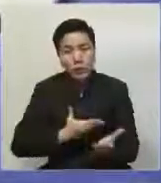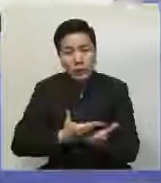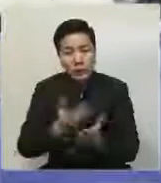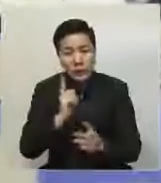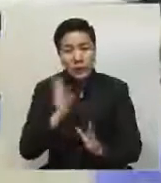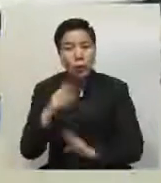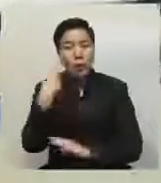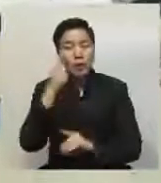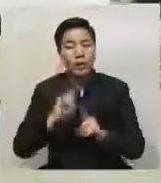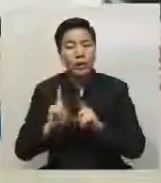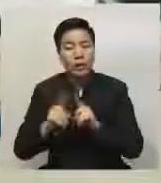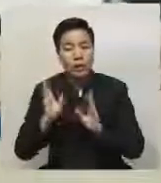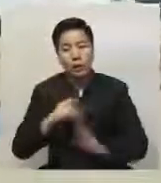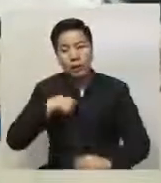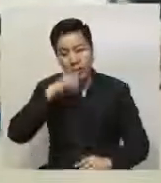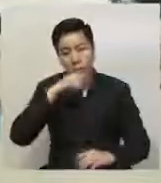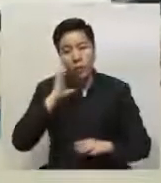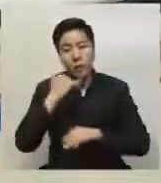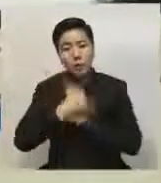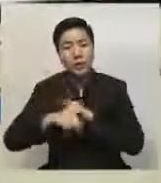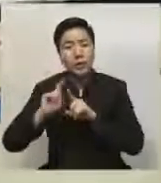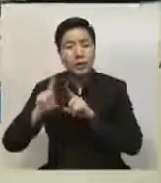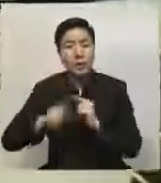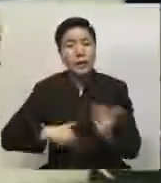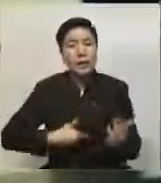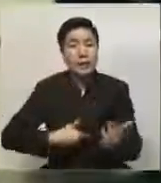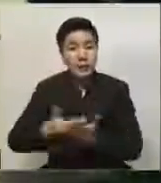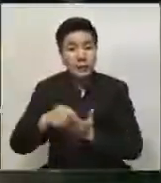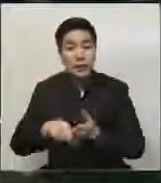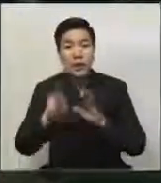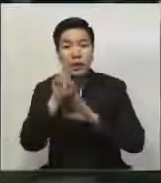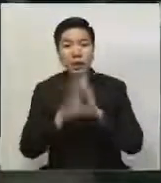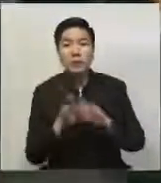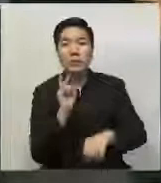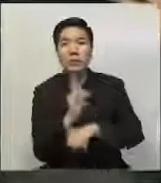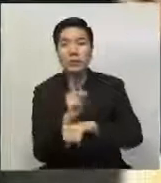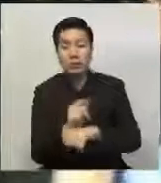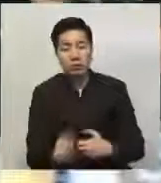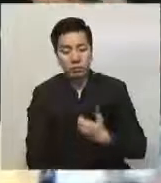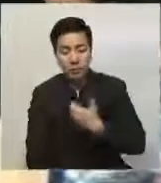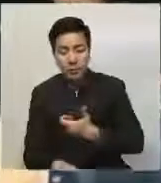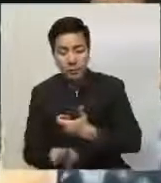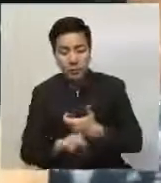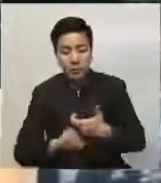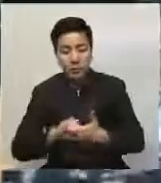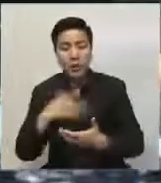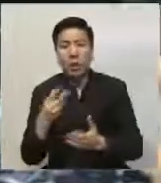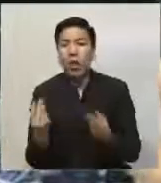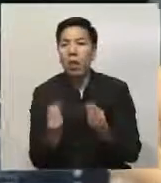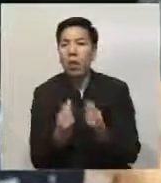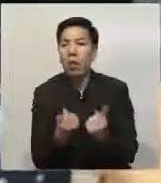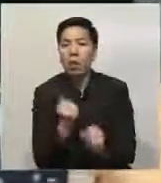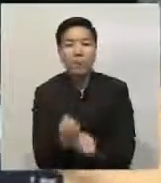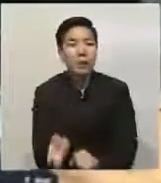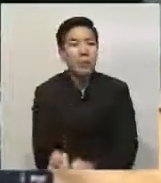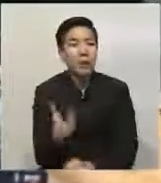ที่นักท่องเที่ยวทั้งคนไทยและต่างชาติเวลามาซื้อแพ็กเกจของเราด้วยระบบอินเทอร์เน็ตแบงกิ้งเนี่ยสะดวกรวดเร็วมากขนาดไหน